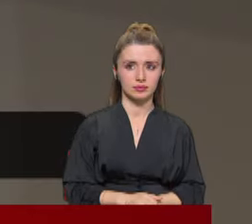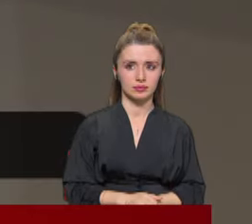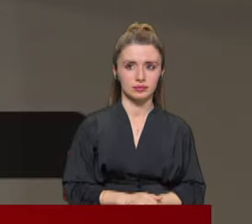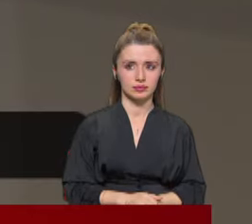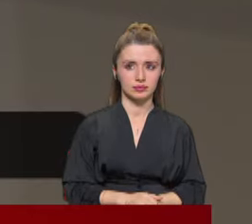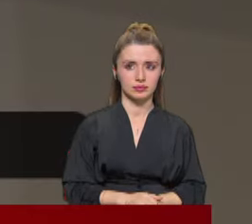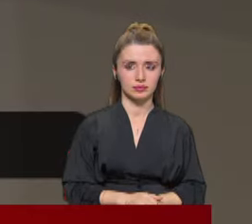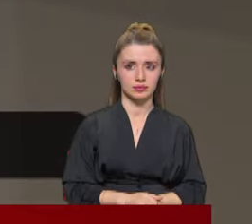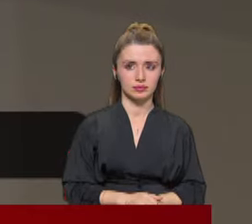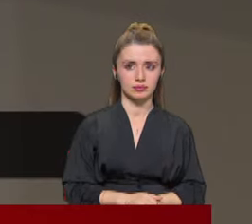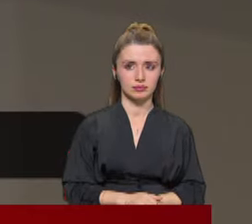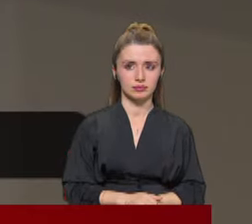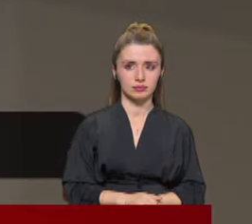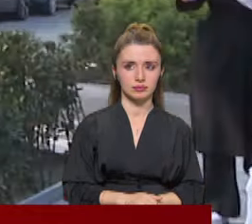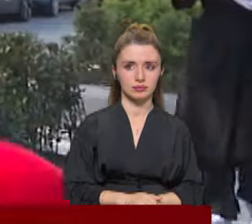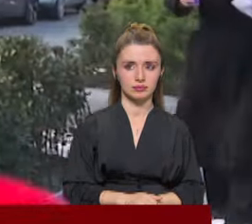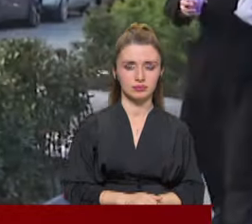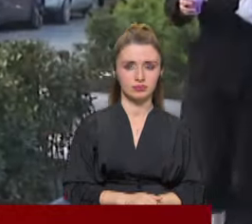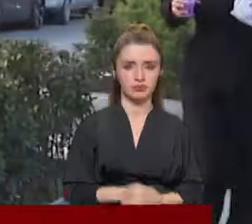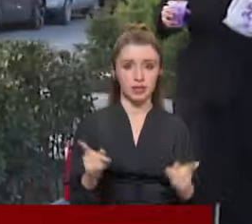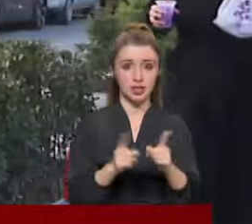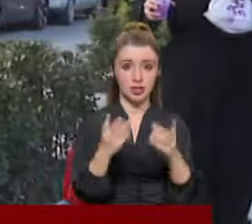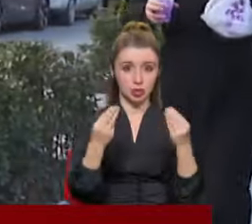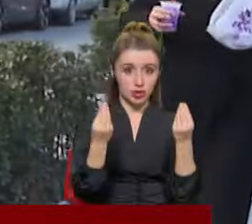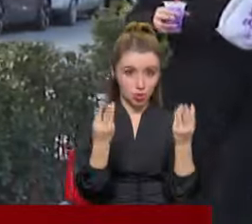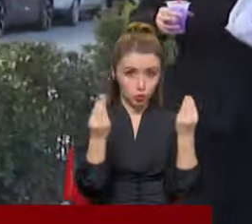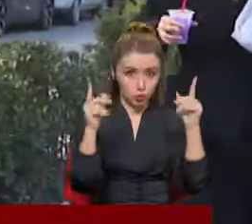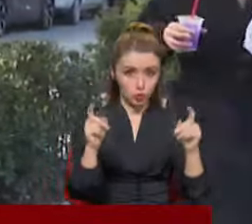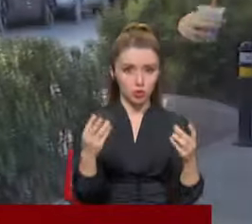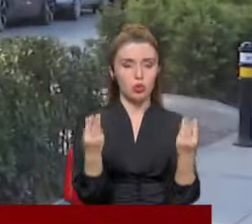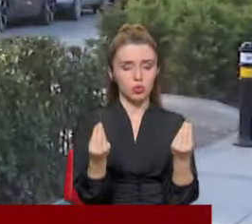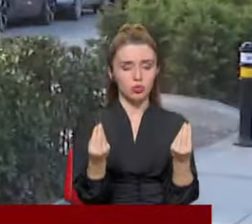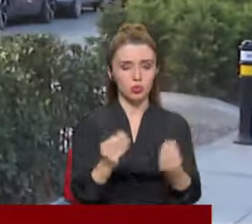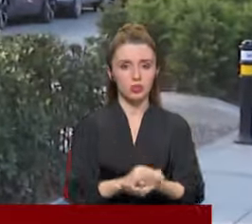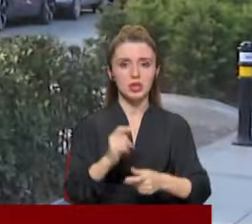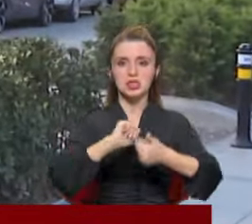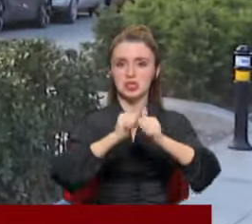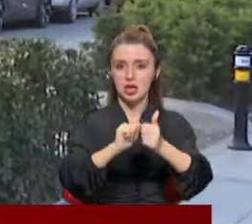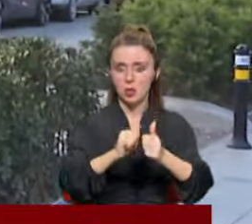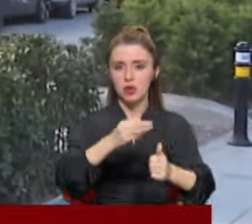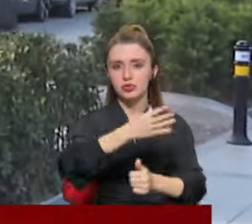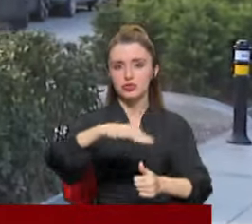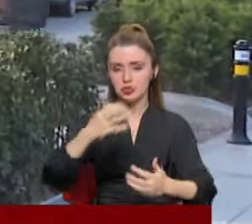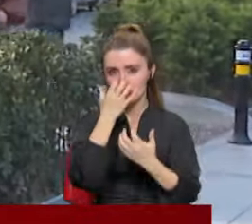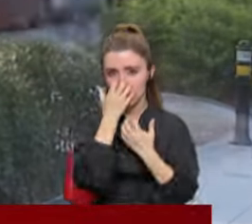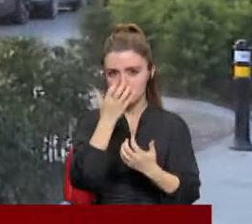alınmaması gerektiğini belirtmek isterim. Daha kısa olsa daha iyi olmaz mı? Ya olur tabii ki. Spor yapıyorum. Çocuklar var. Çocuklara bakıyorum yani. Maaşlar ne